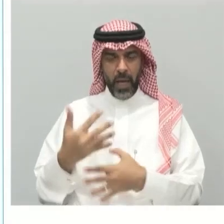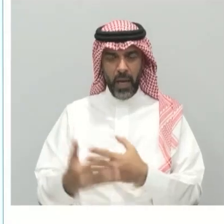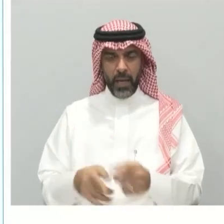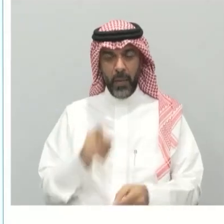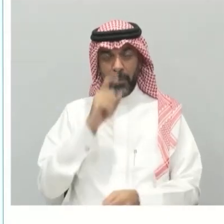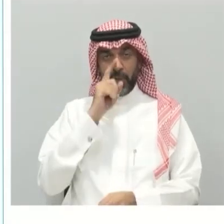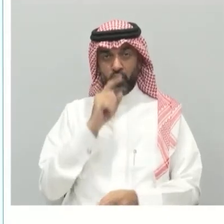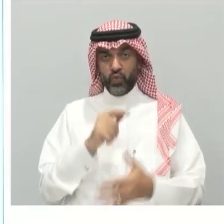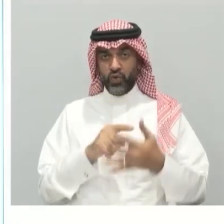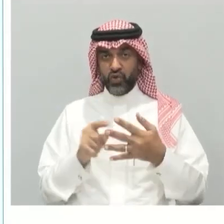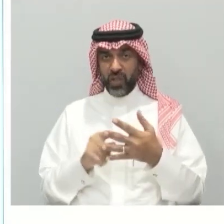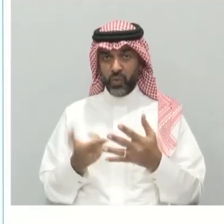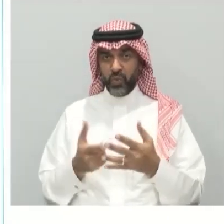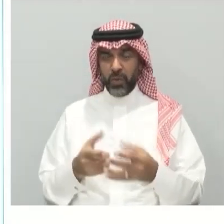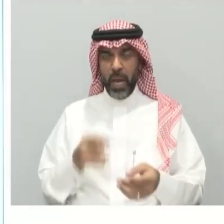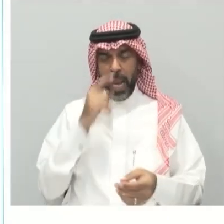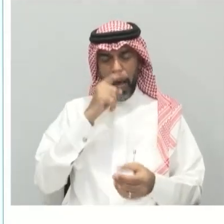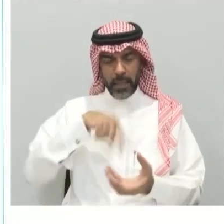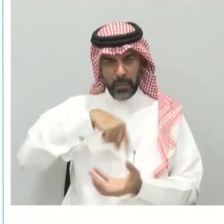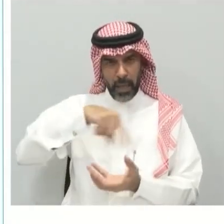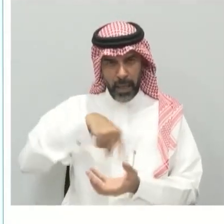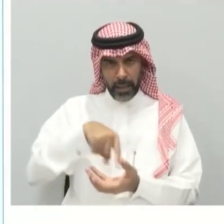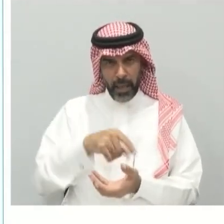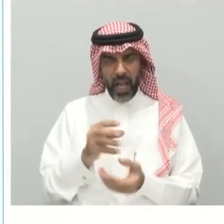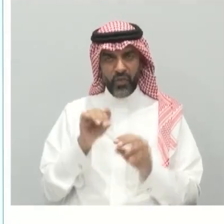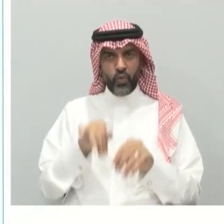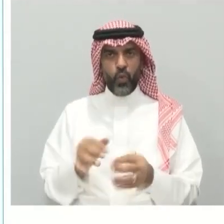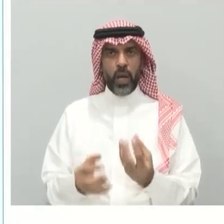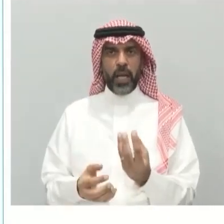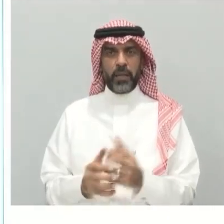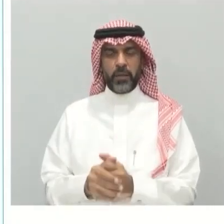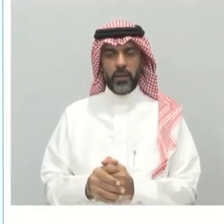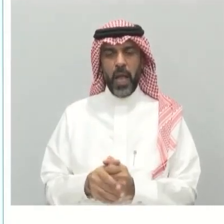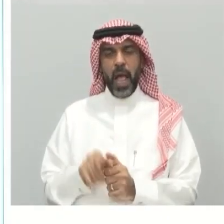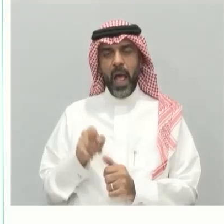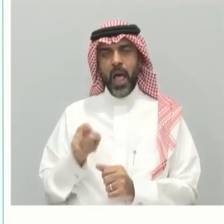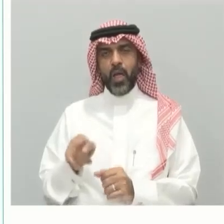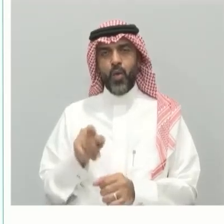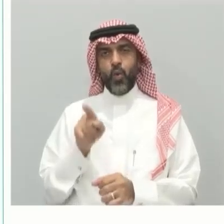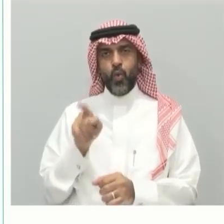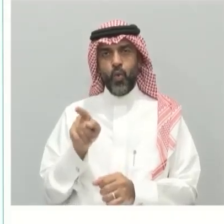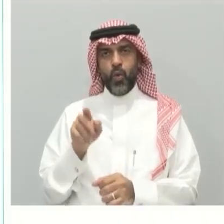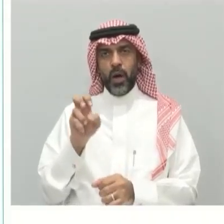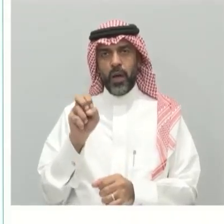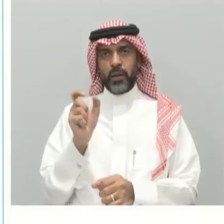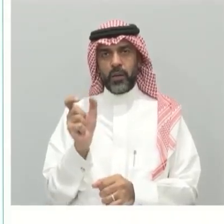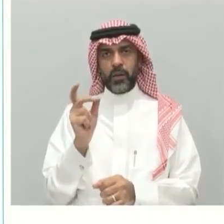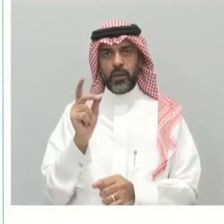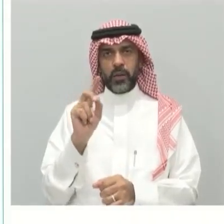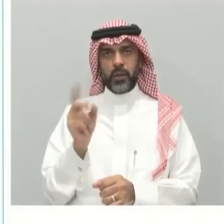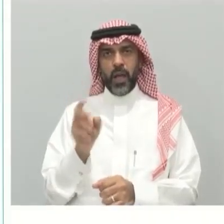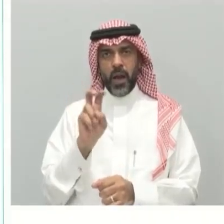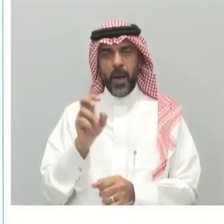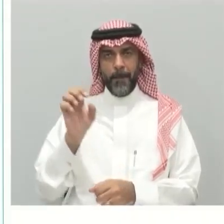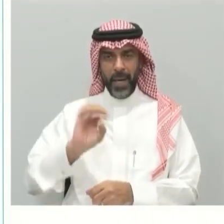المحلولين في الكاس اذا هذه فكره عمل مين فكره عمل القنطره الملحيه بعد